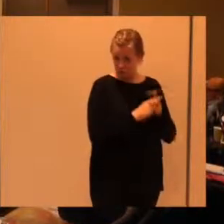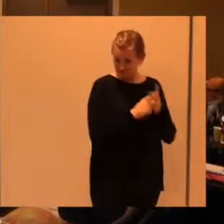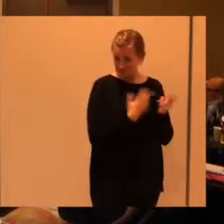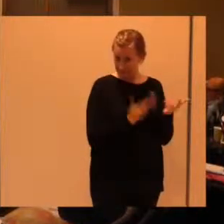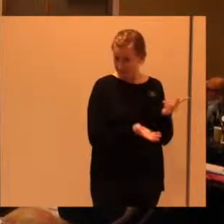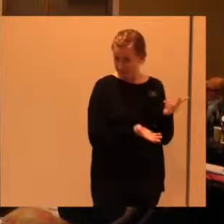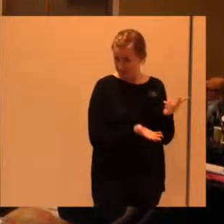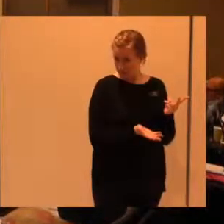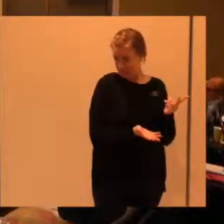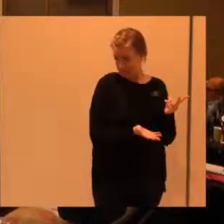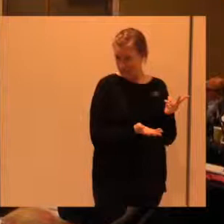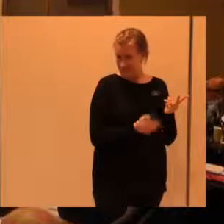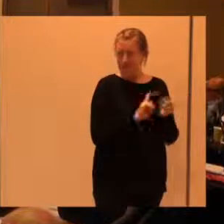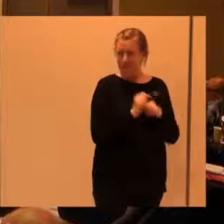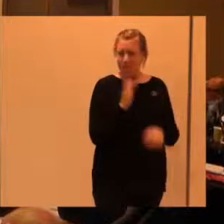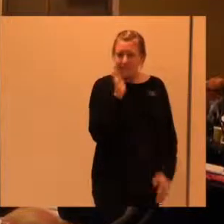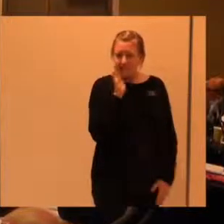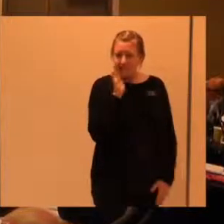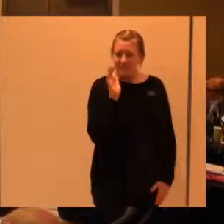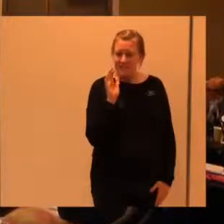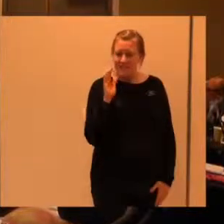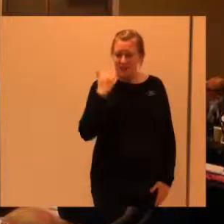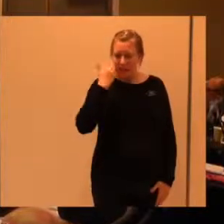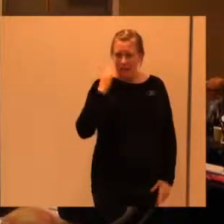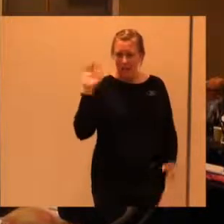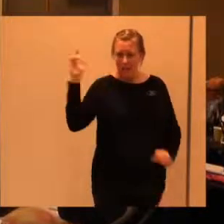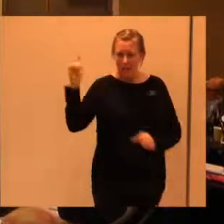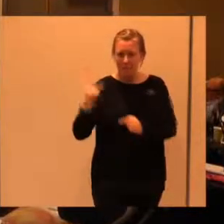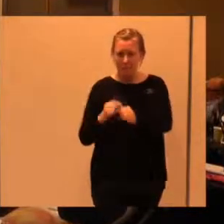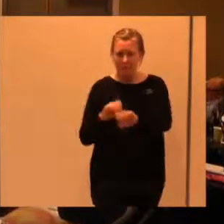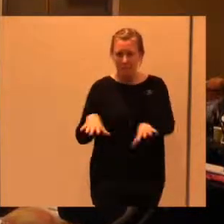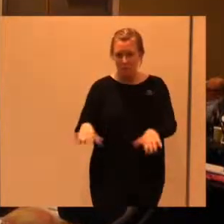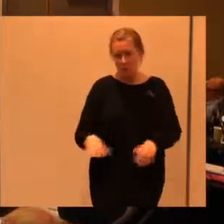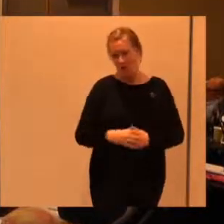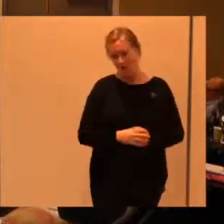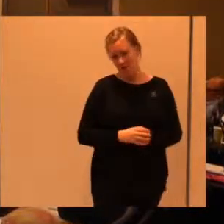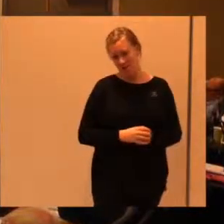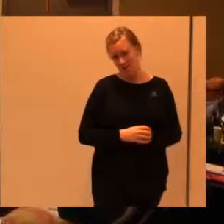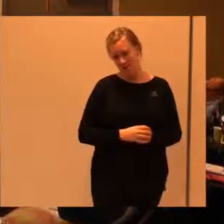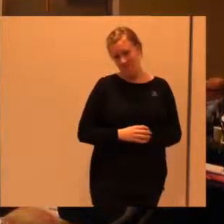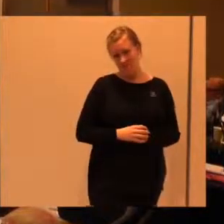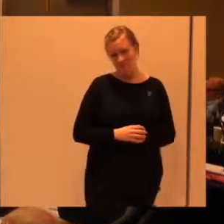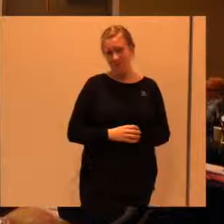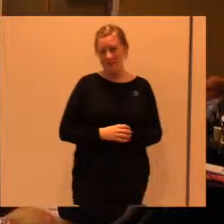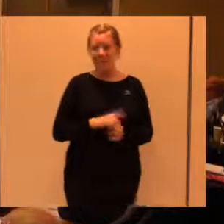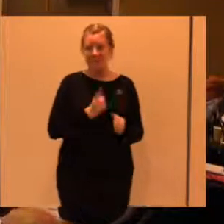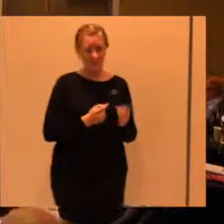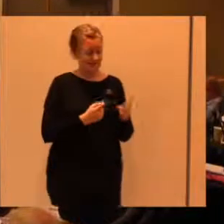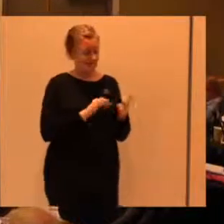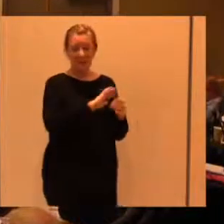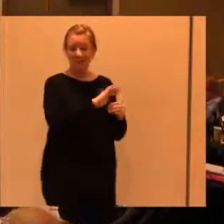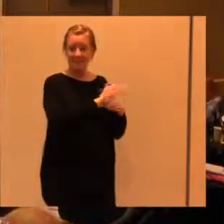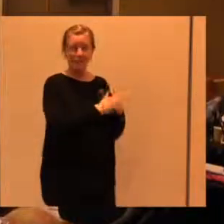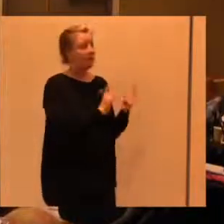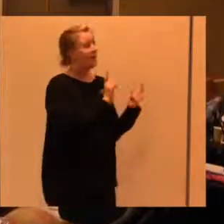vi sagt? Och det blir som viskningsleken ungefär då. Sen ska jag komma tillbaka till min kontaktperson och berätta vad har vi pratat, vad har de pratat